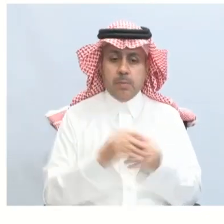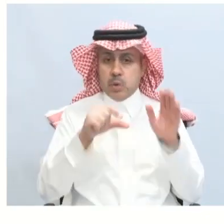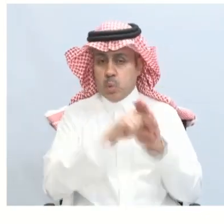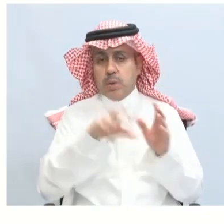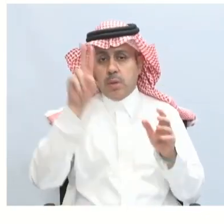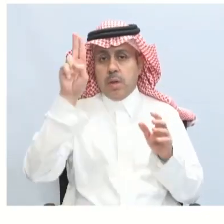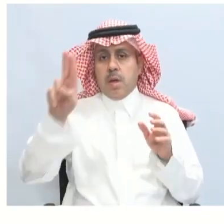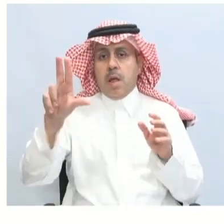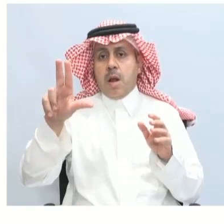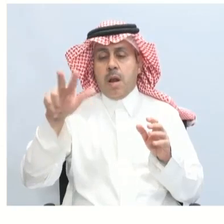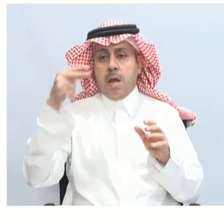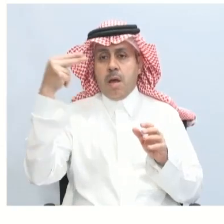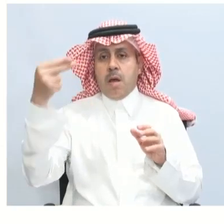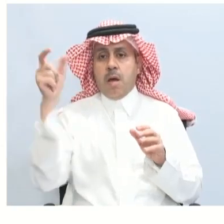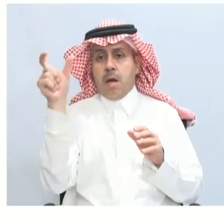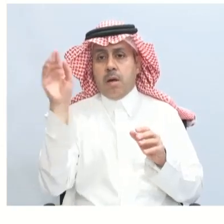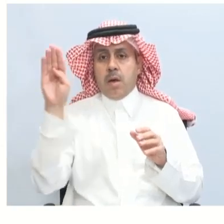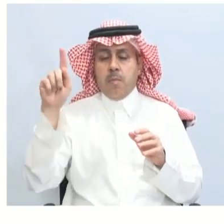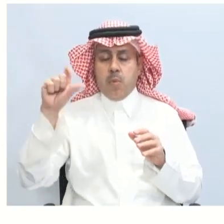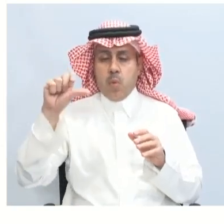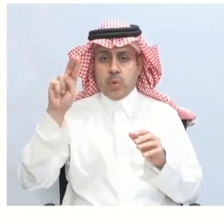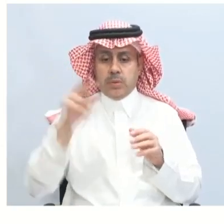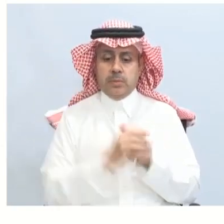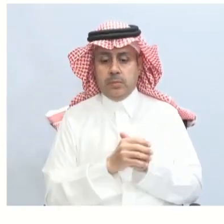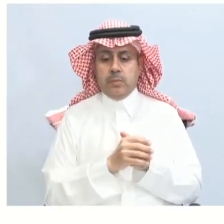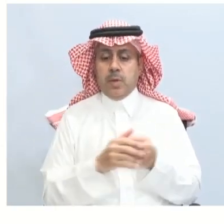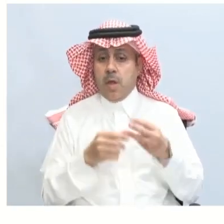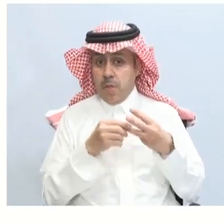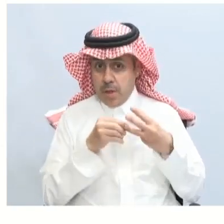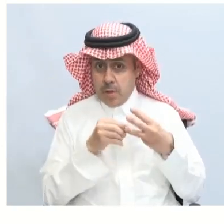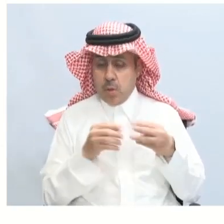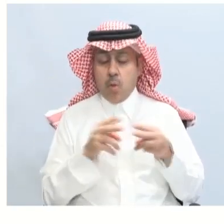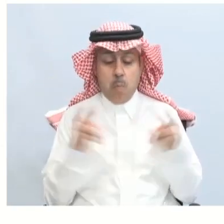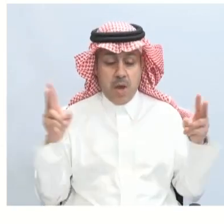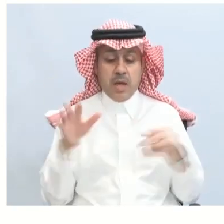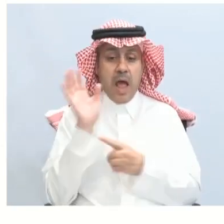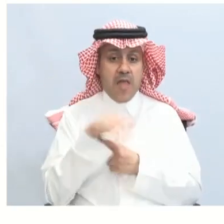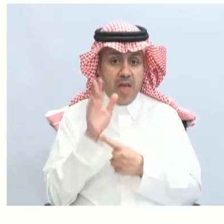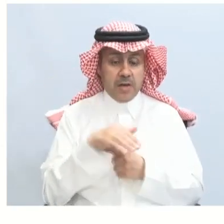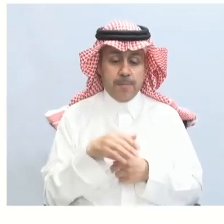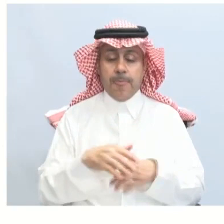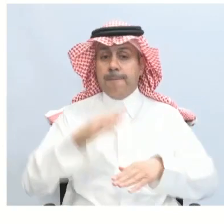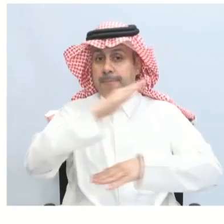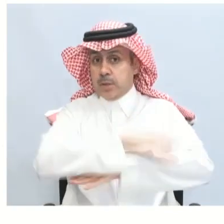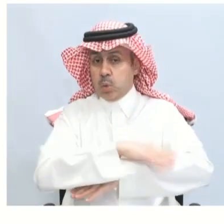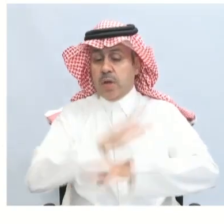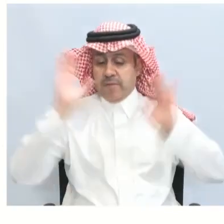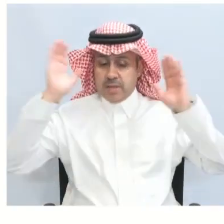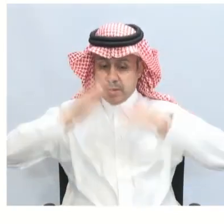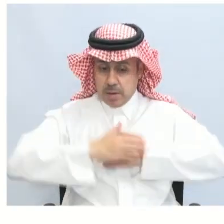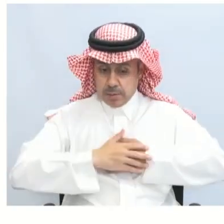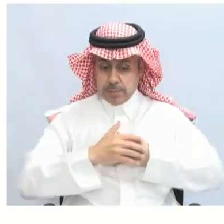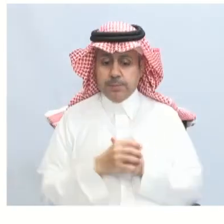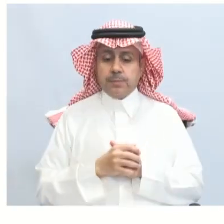كذلك سنوضح اثار الصلاه الاثار السلوكيه او الاثار الاعتقاديه ايضا